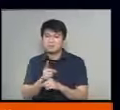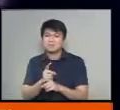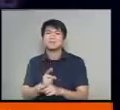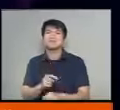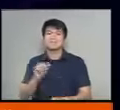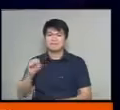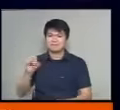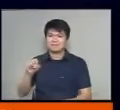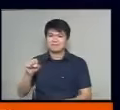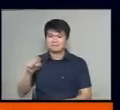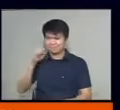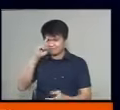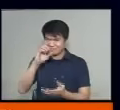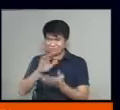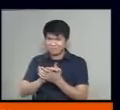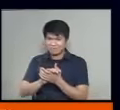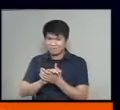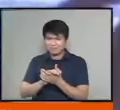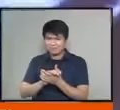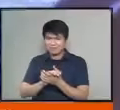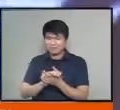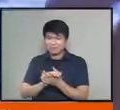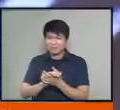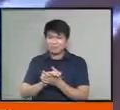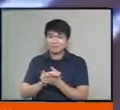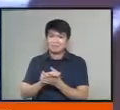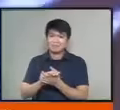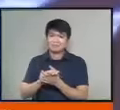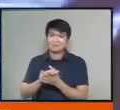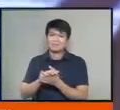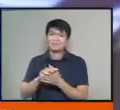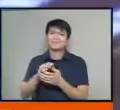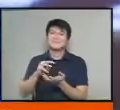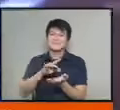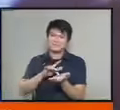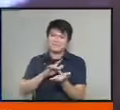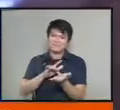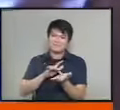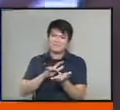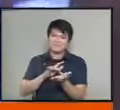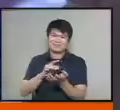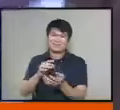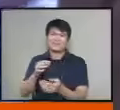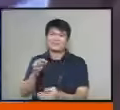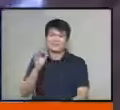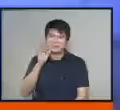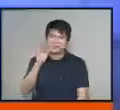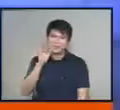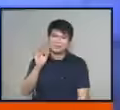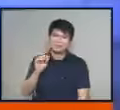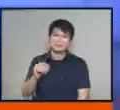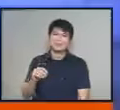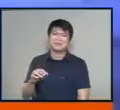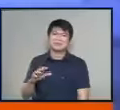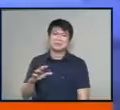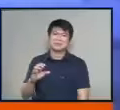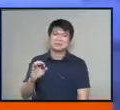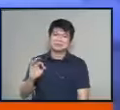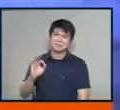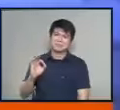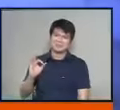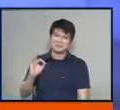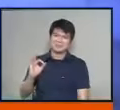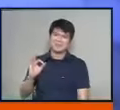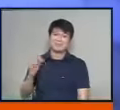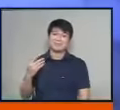ako at naniniwala po ako na siya ay medicinal. Kumusta naman yung tama? Okay naman siya, medyo